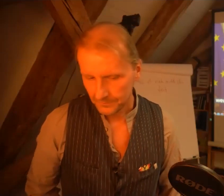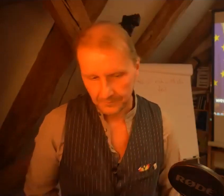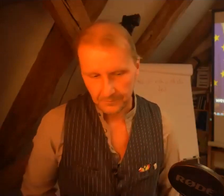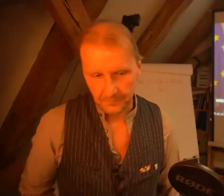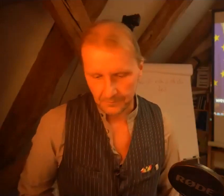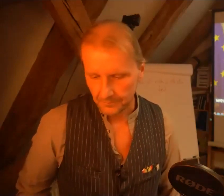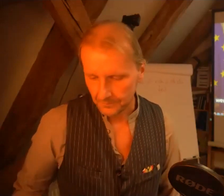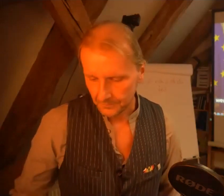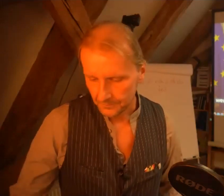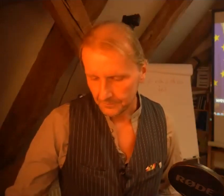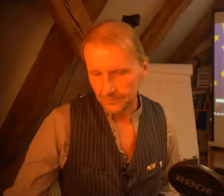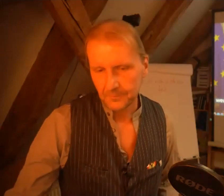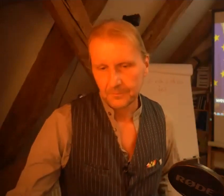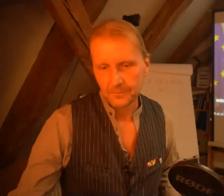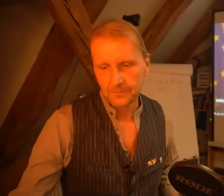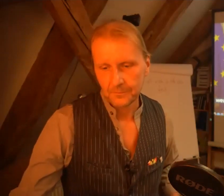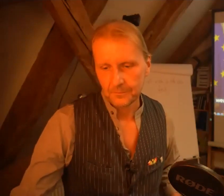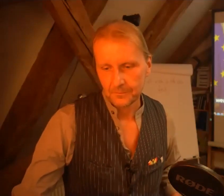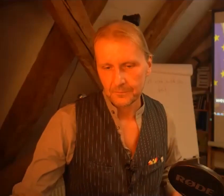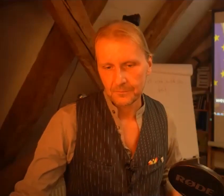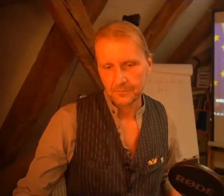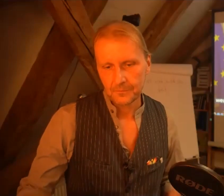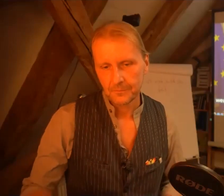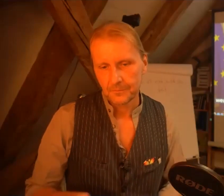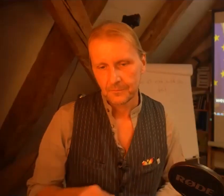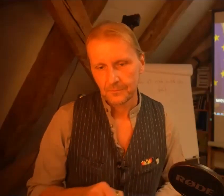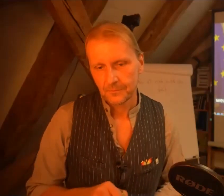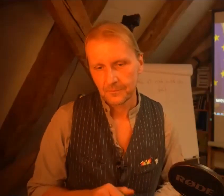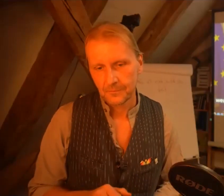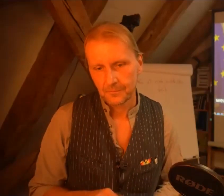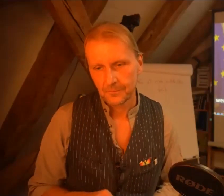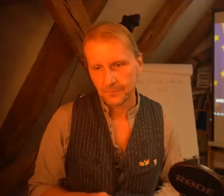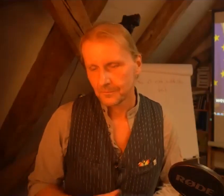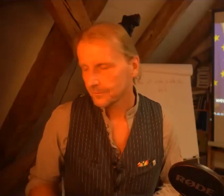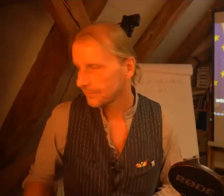eins der Themen, die vorne mit dran waren, waren 5G und Digitalisierung. Also da war ich schon echt erschrocken.